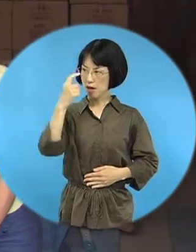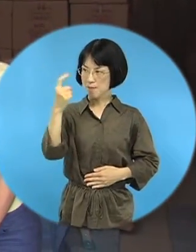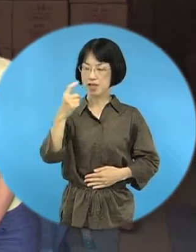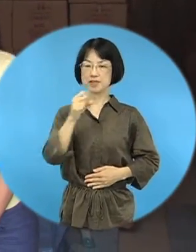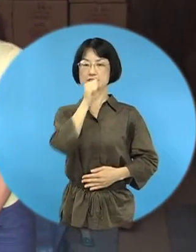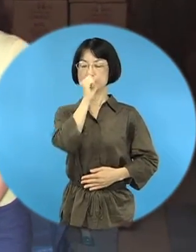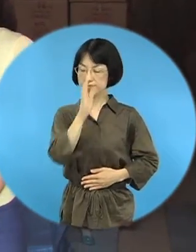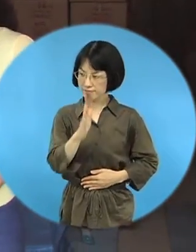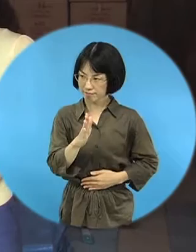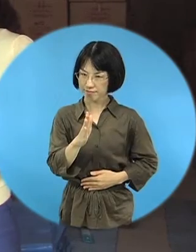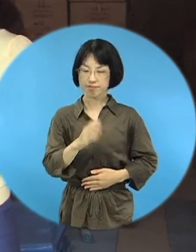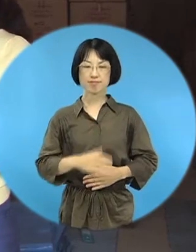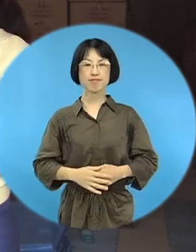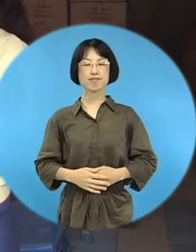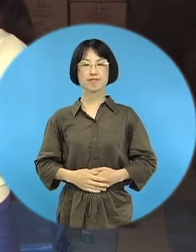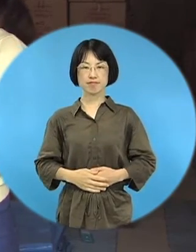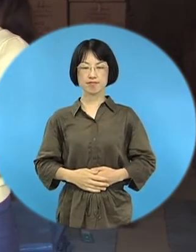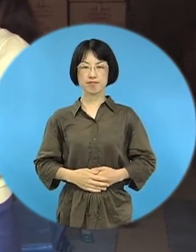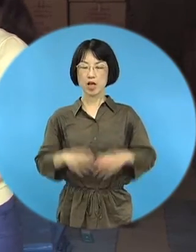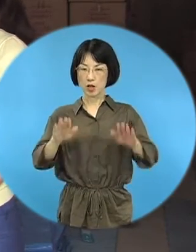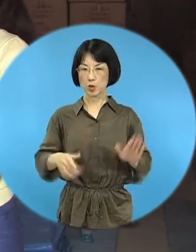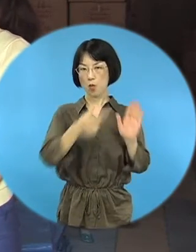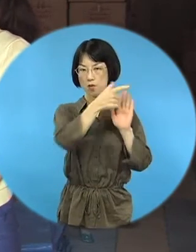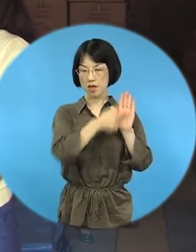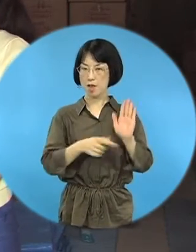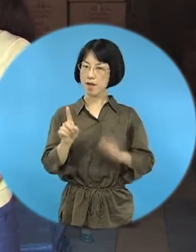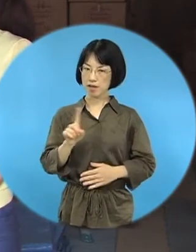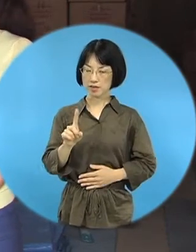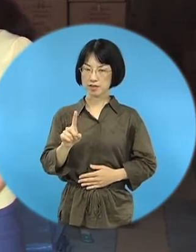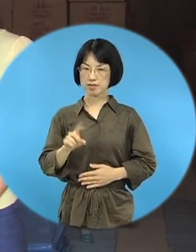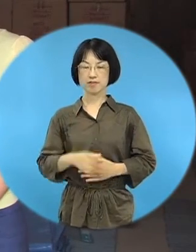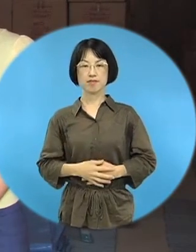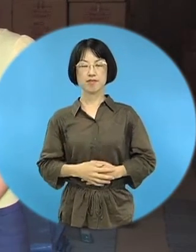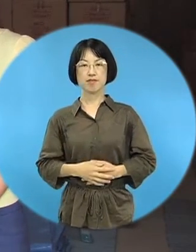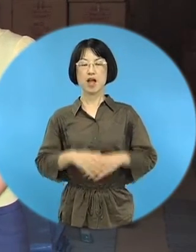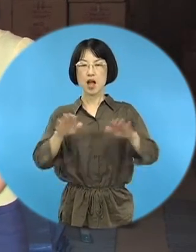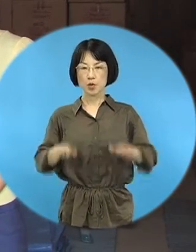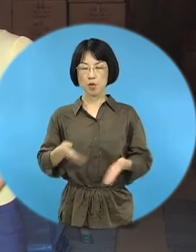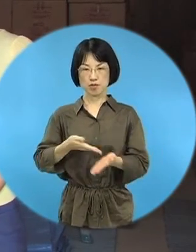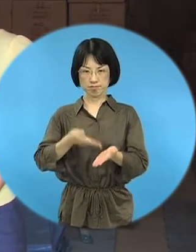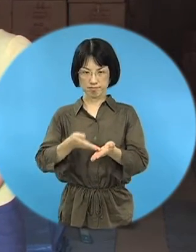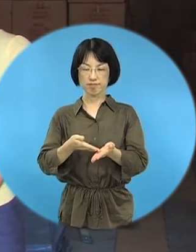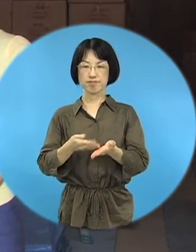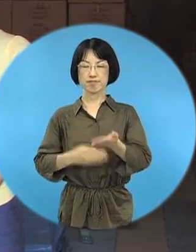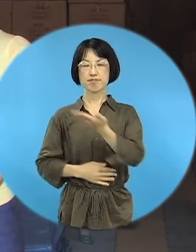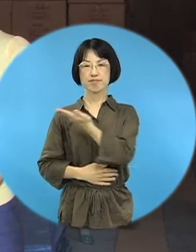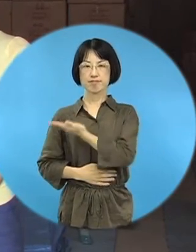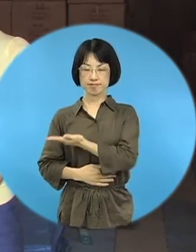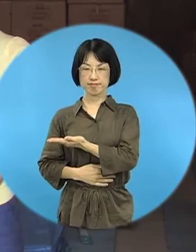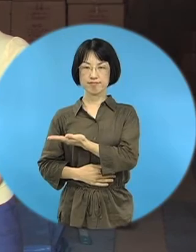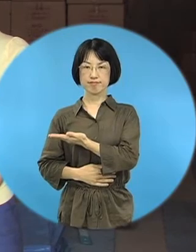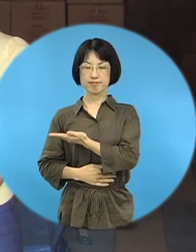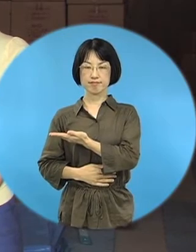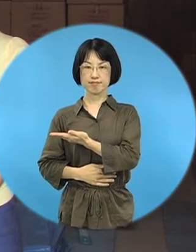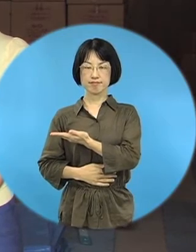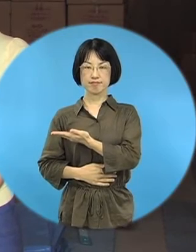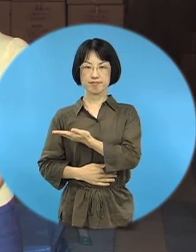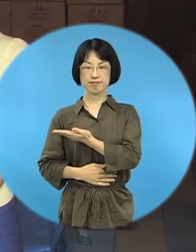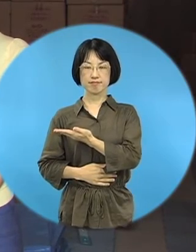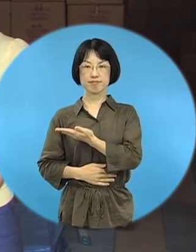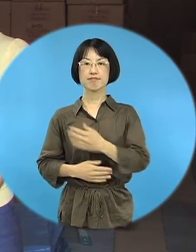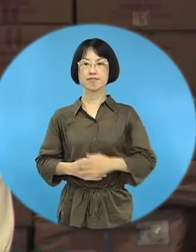。 はい、よろしくお願いします。 早速ですがテーマを教えてください。 はい、今回のテーマは防災備蓄についてです。